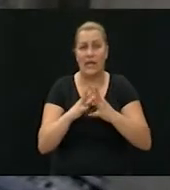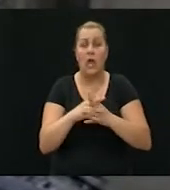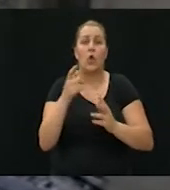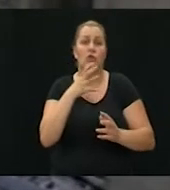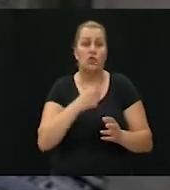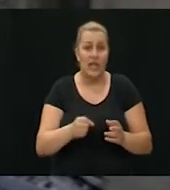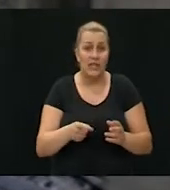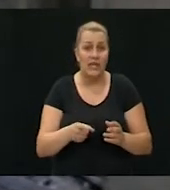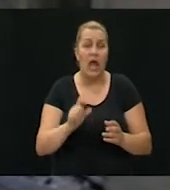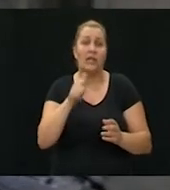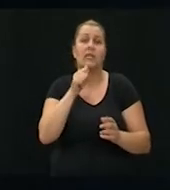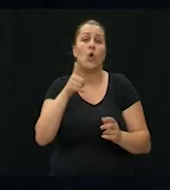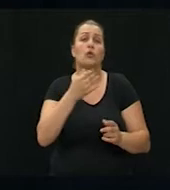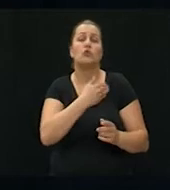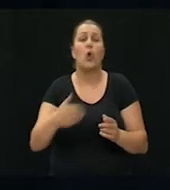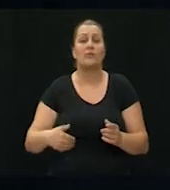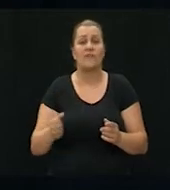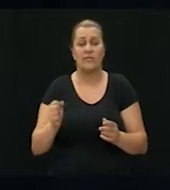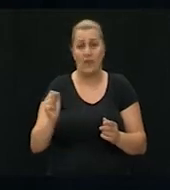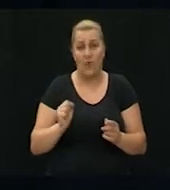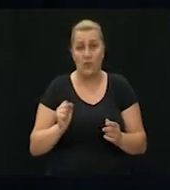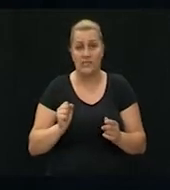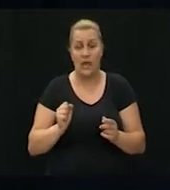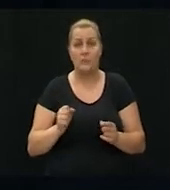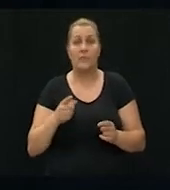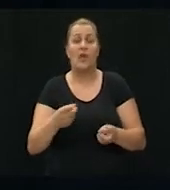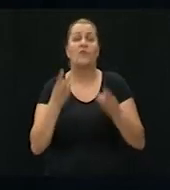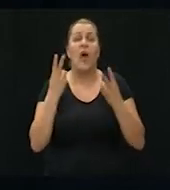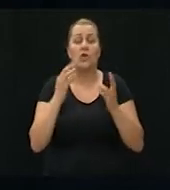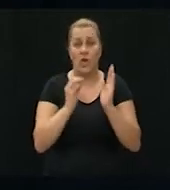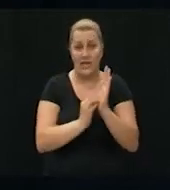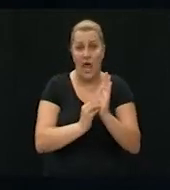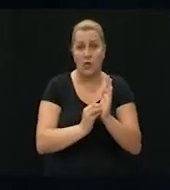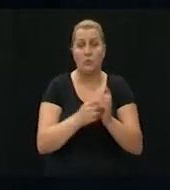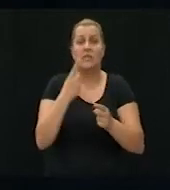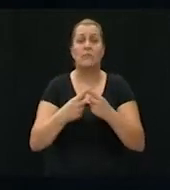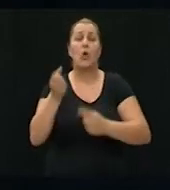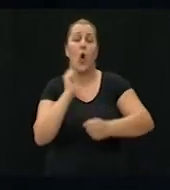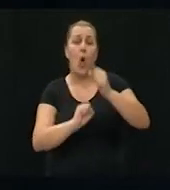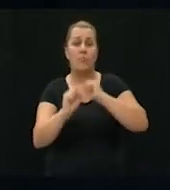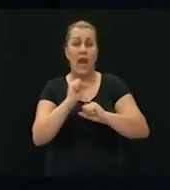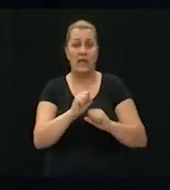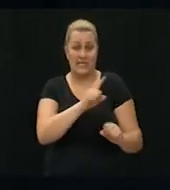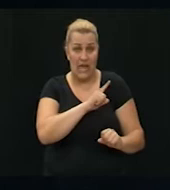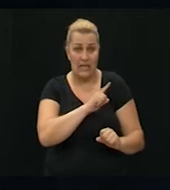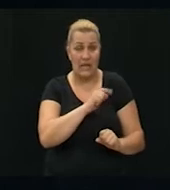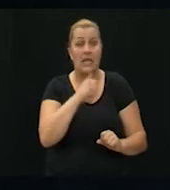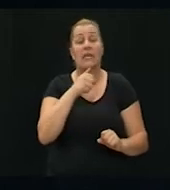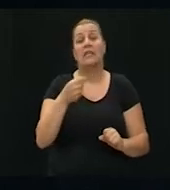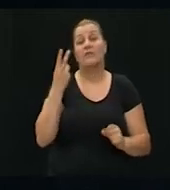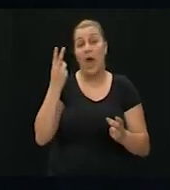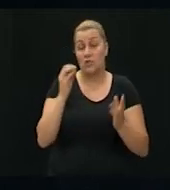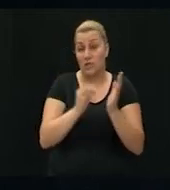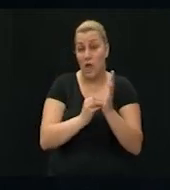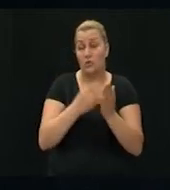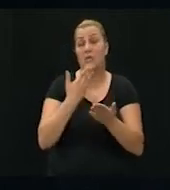od četnika i od jugoslovenske vojske. Vrlo značajan datum u smislu obrane grada Zadra, a vrlo značajan i datum zato